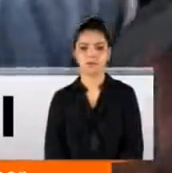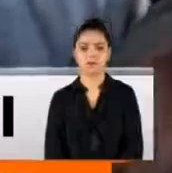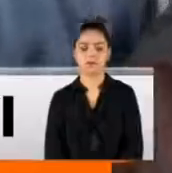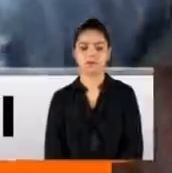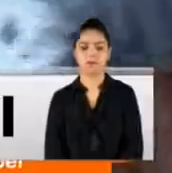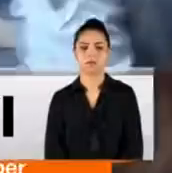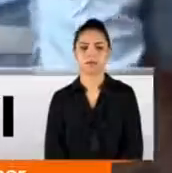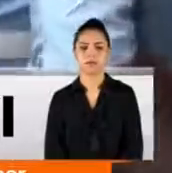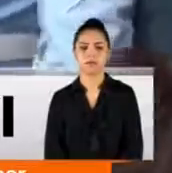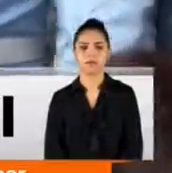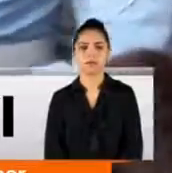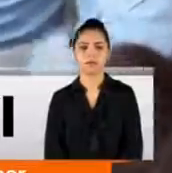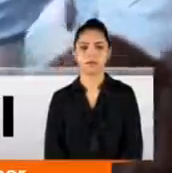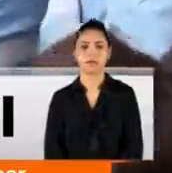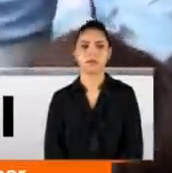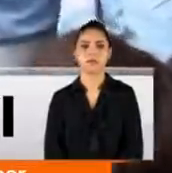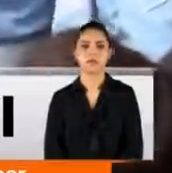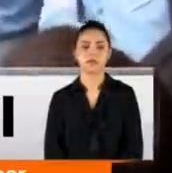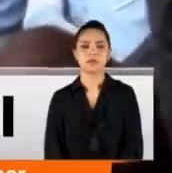bence. Çünkü öğrenme bitiyor o zaman.